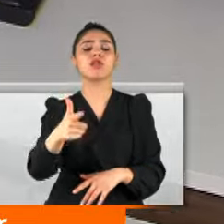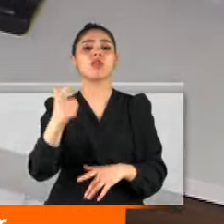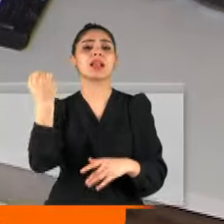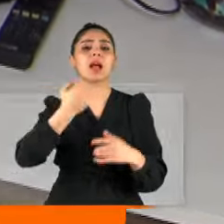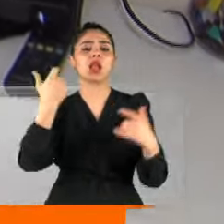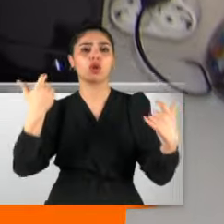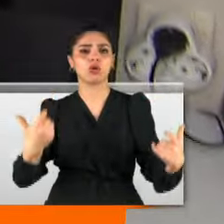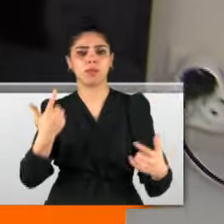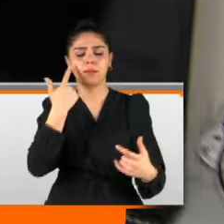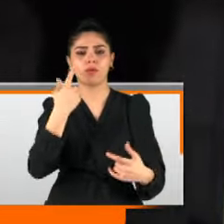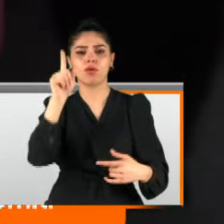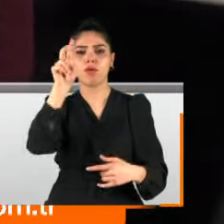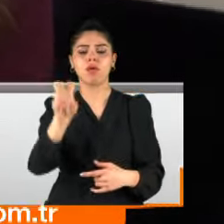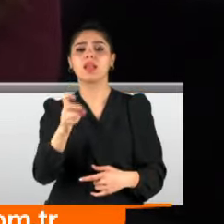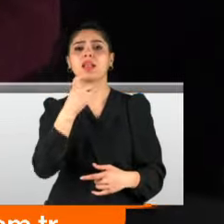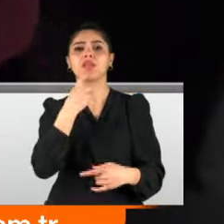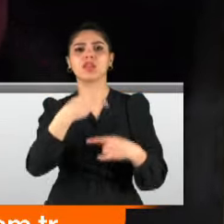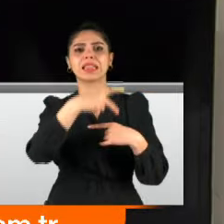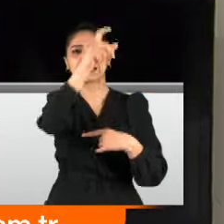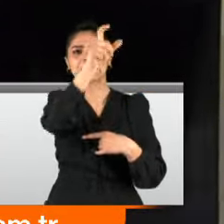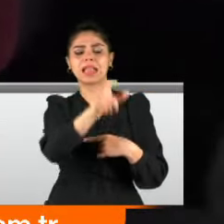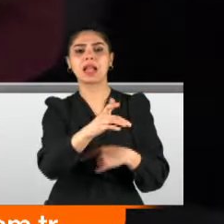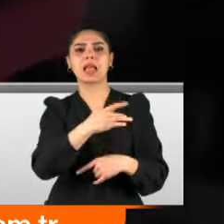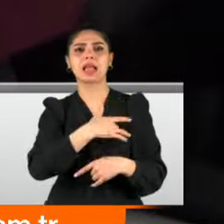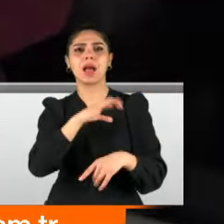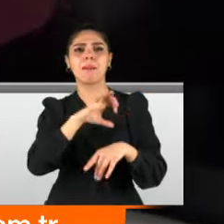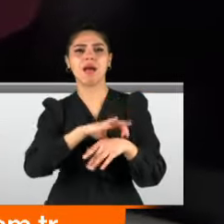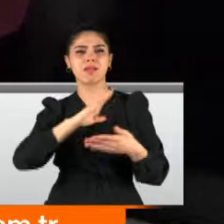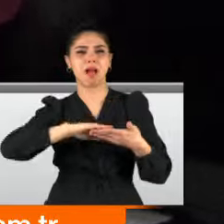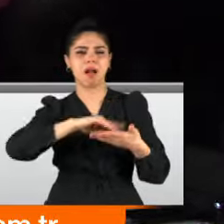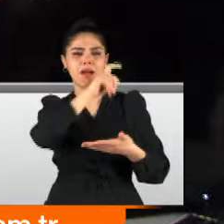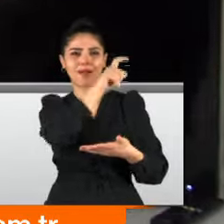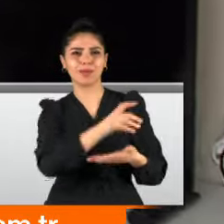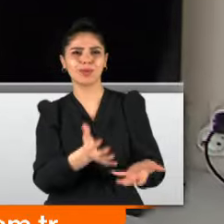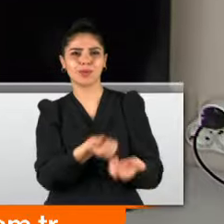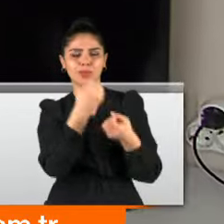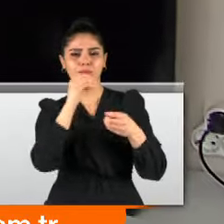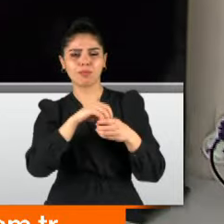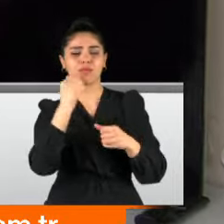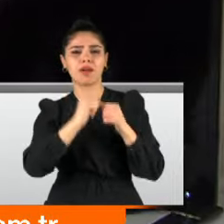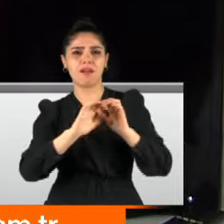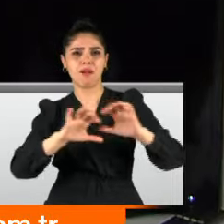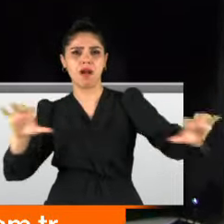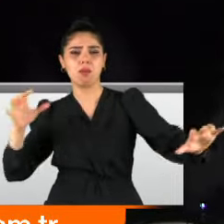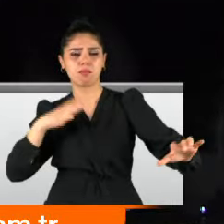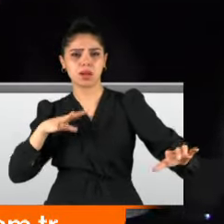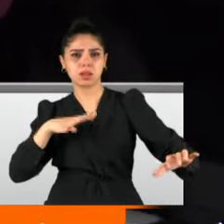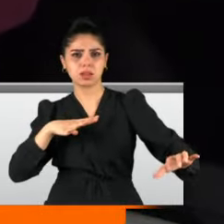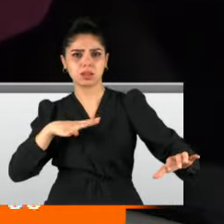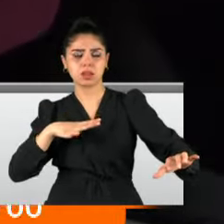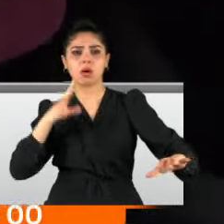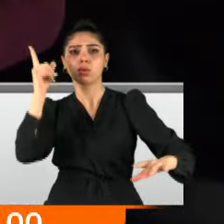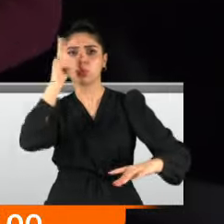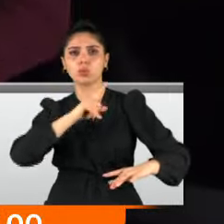18 yaşındaki Zehra Altıntaş'ın başına geldiyse kalp hastası olan arkadaşını kurtarmak için kavgayı ayırmak istemesiyle geldi